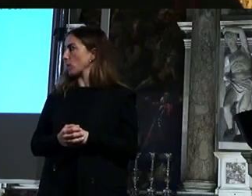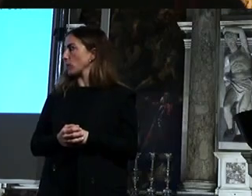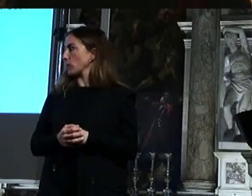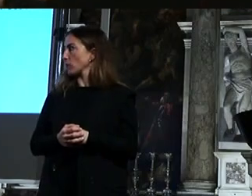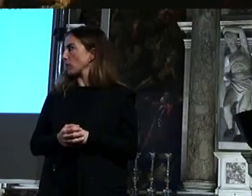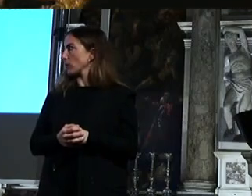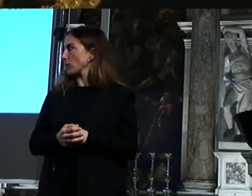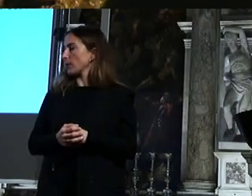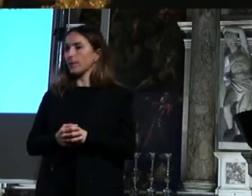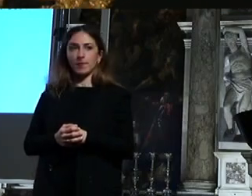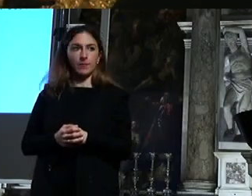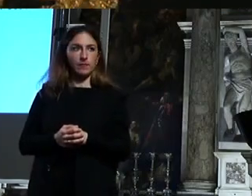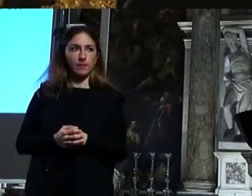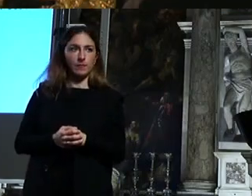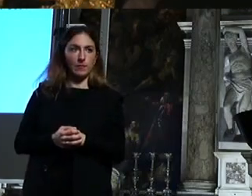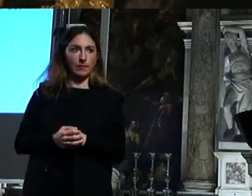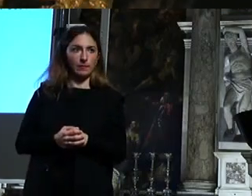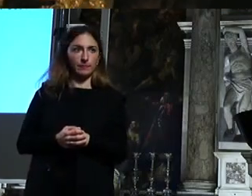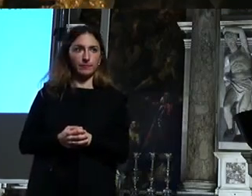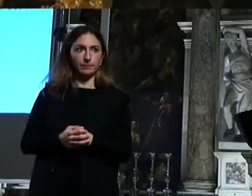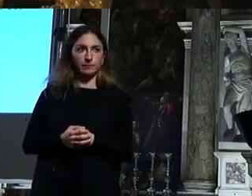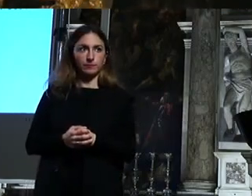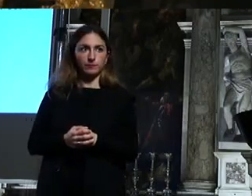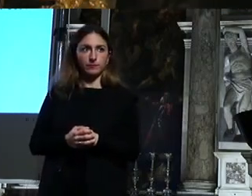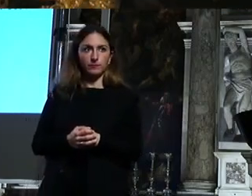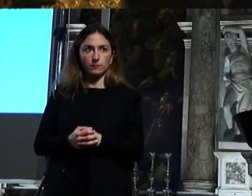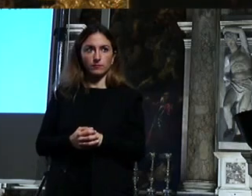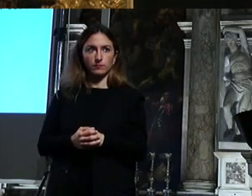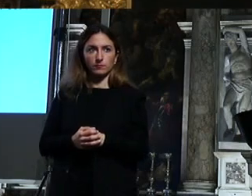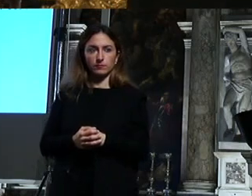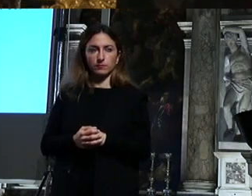Okay, now you can stay here. You can stay here. Yeah.